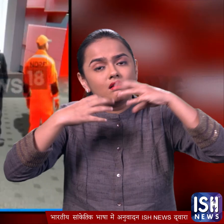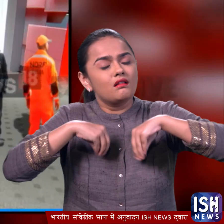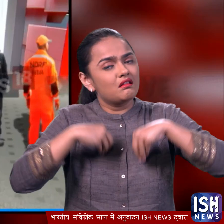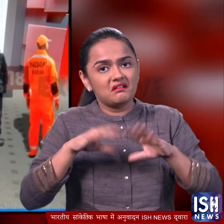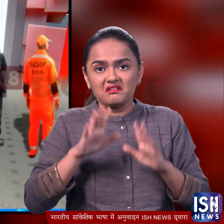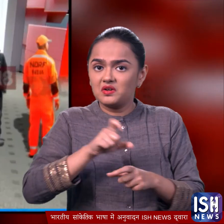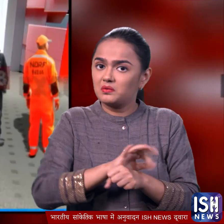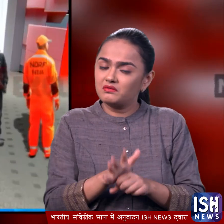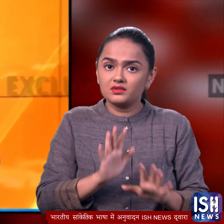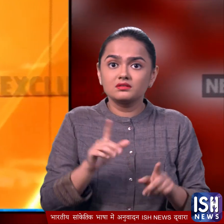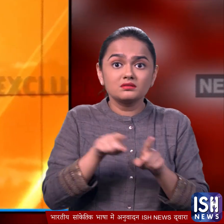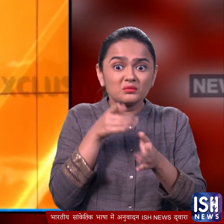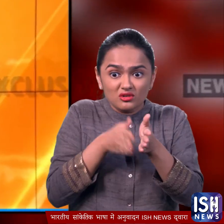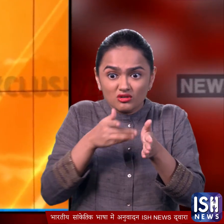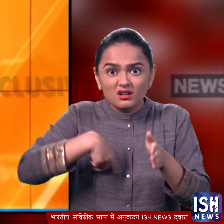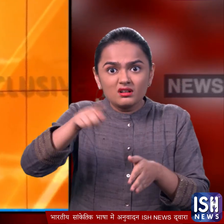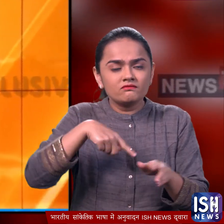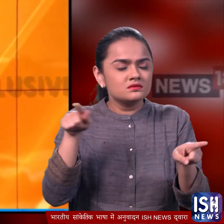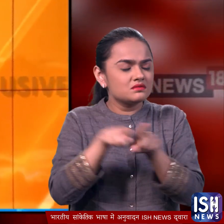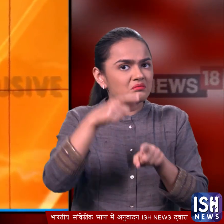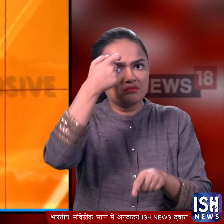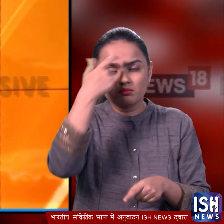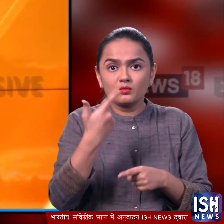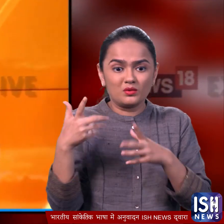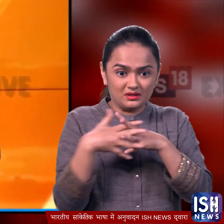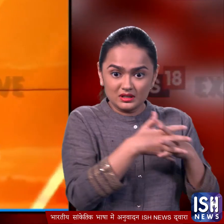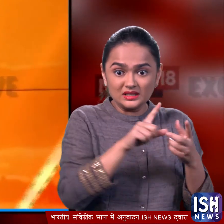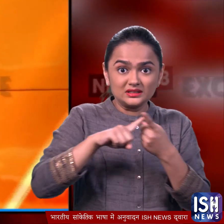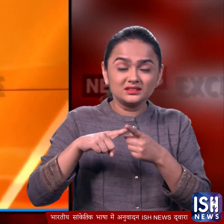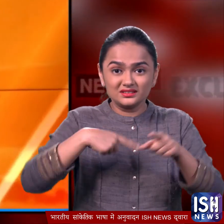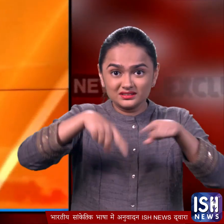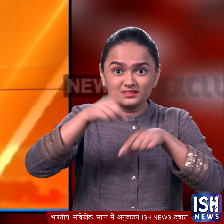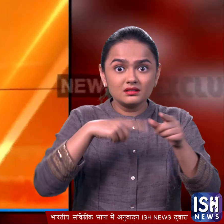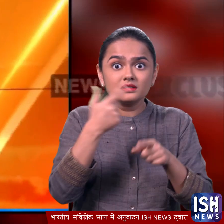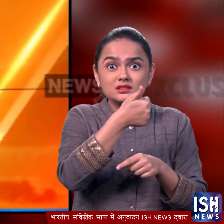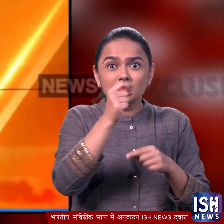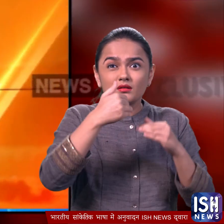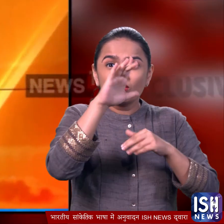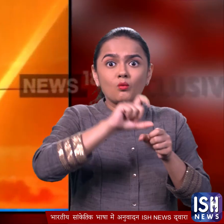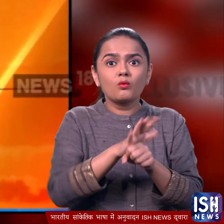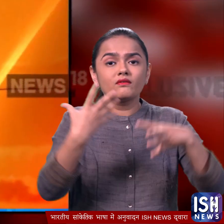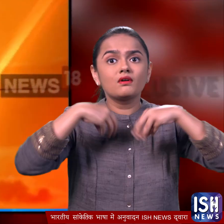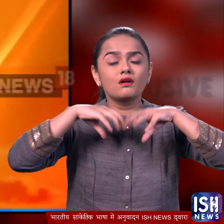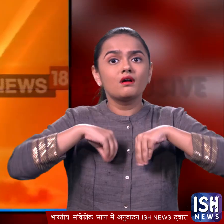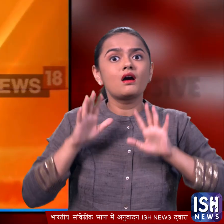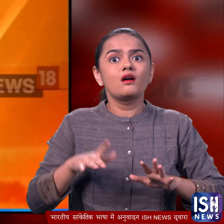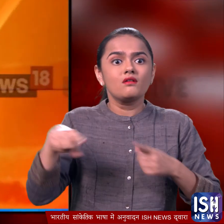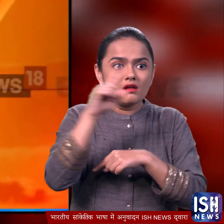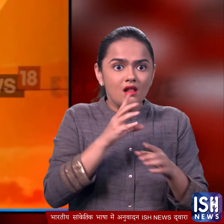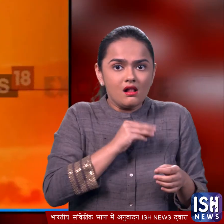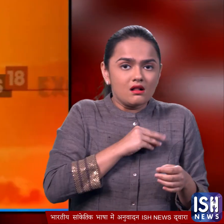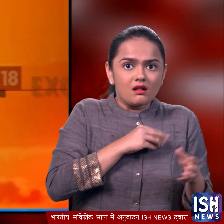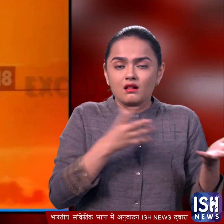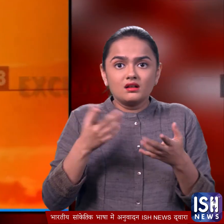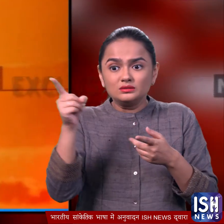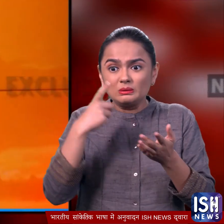कोरोना से बीमार पड़ गए। हालात रेलवे में भी खराब हो रहे हैं क्योंकि पश्चिम और मध्य रेलवे के 600 से ज्यादा कर्मचारियों के कोरोना पॉजिटिव होने से हड़कंप मच